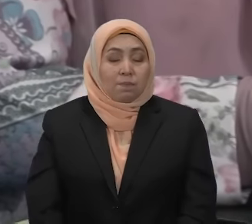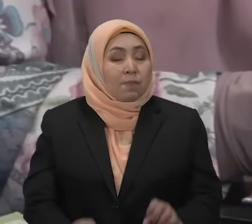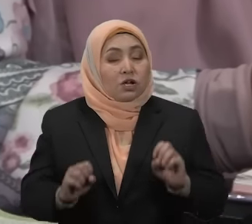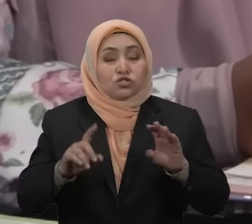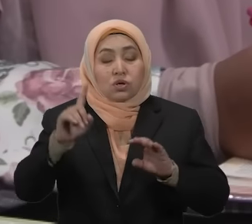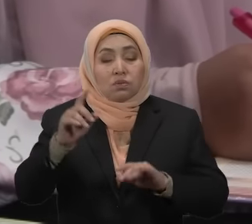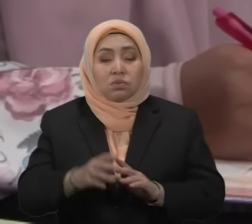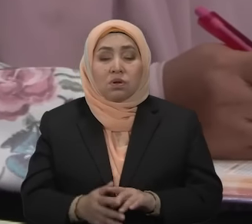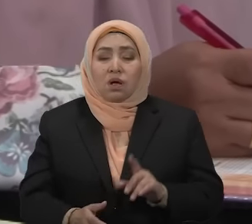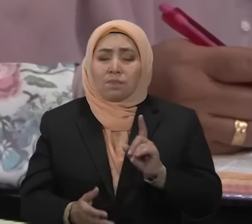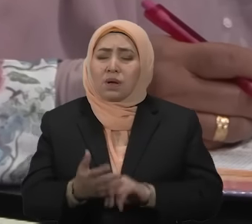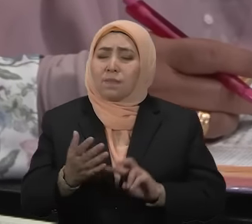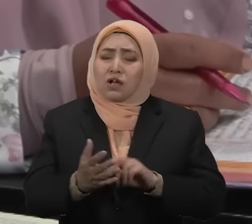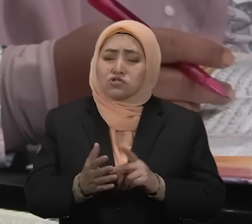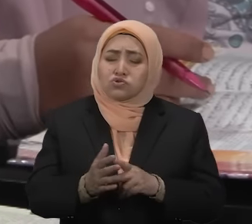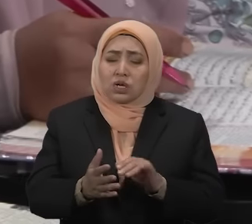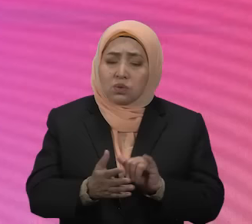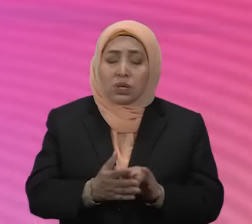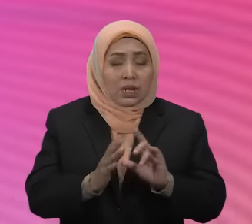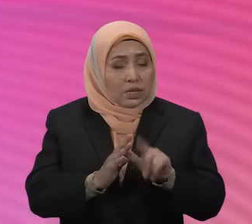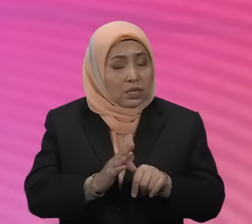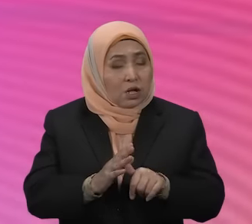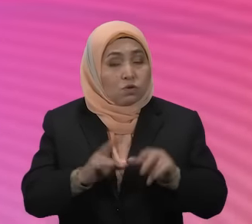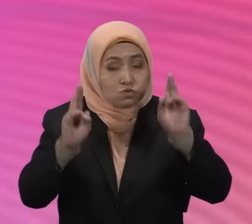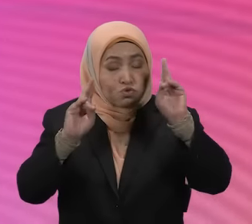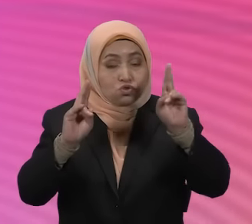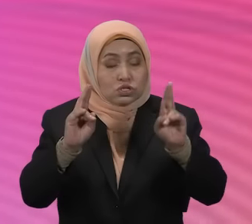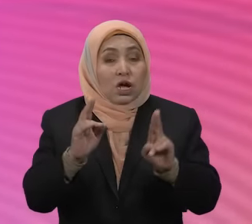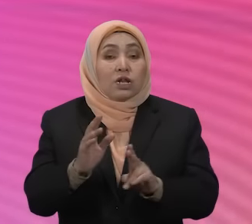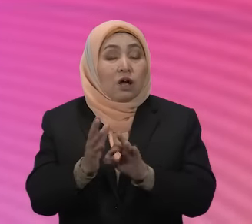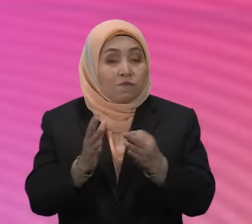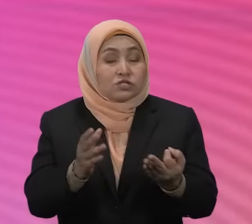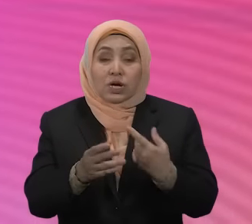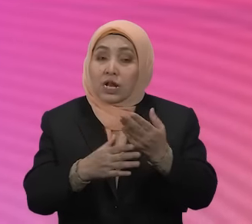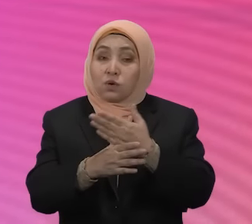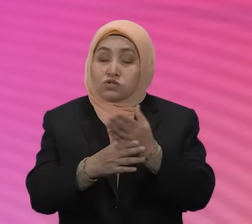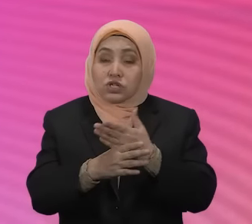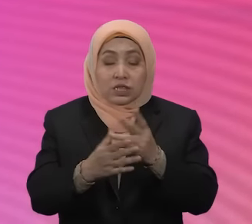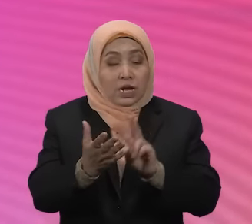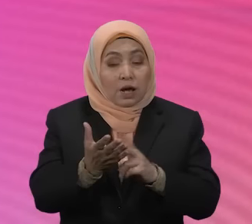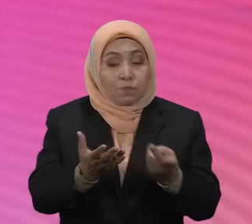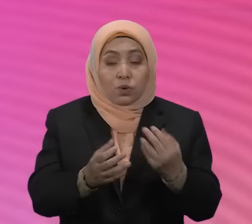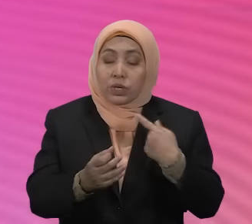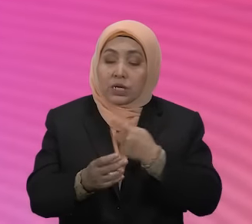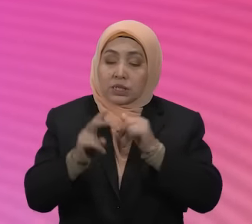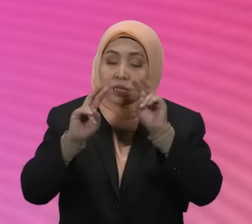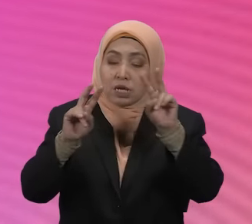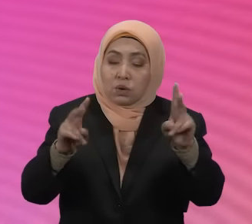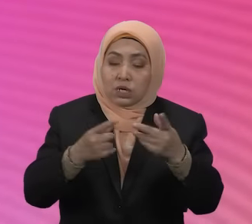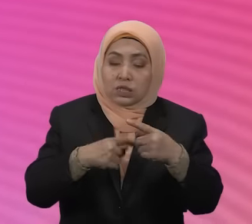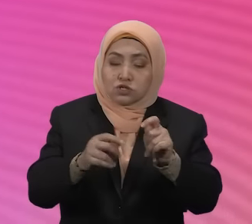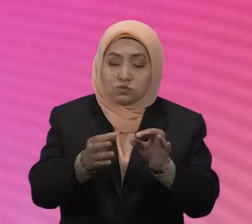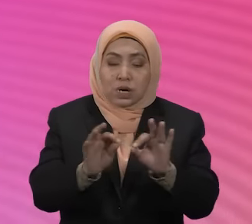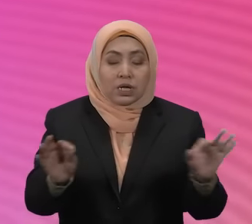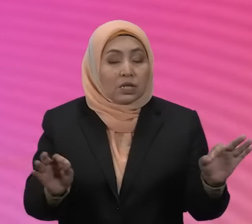Allah. MasyaAllah. Apa maksud walam yakhsha illa Allah? Jagi Al-Fadhil Safas akan kongsikan. Ah, yang tu tadabbur dia. Baik, kita perhati ataupun kita